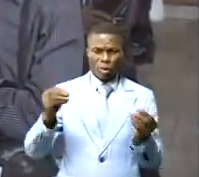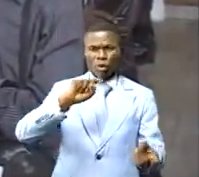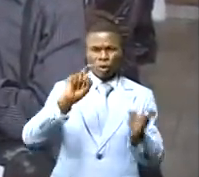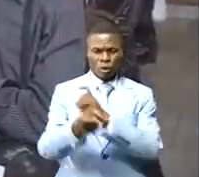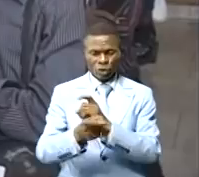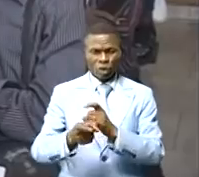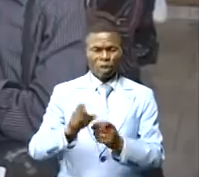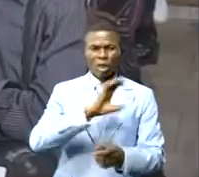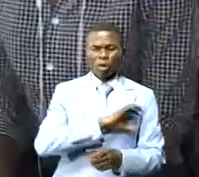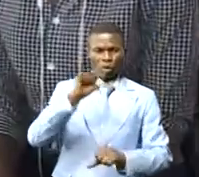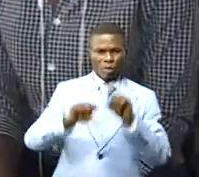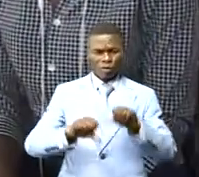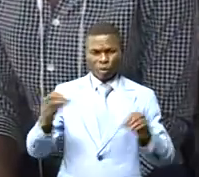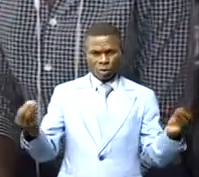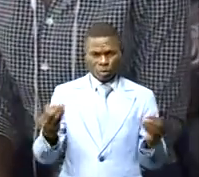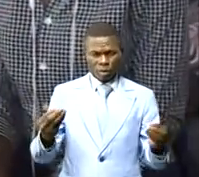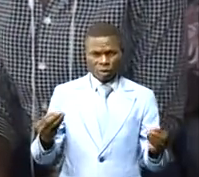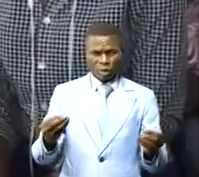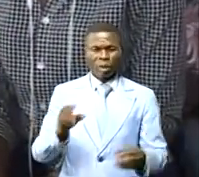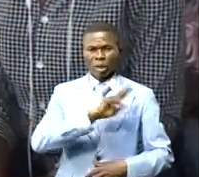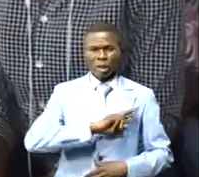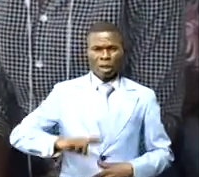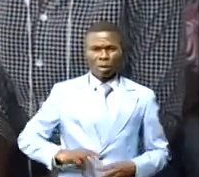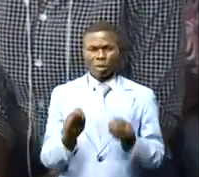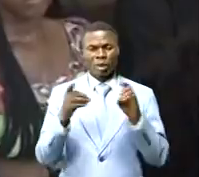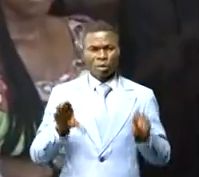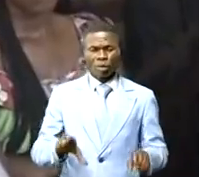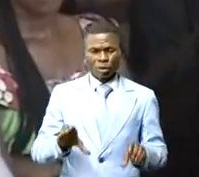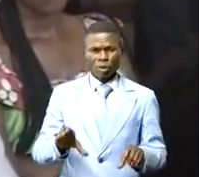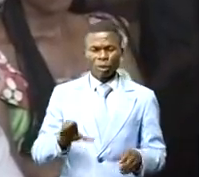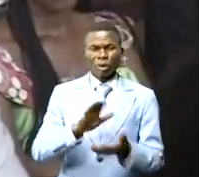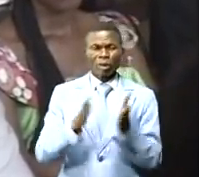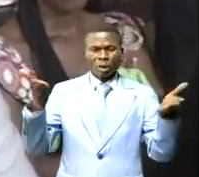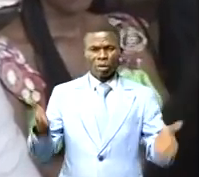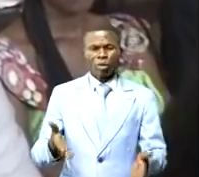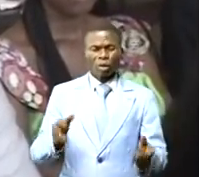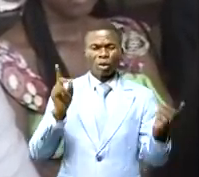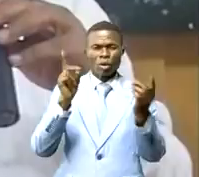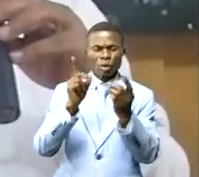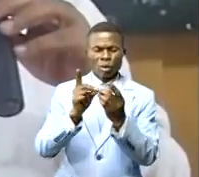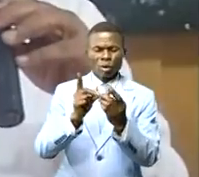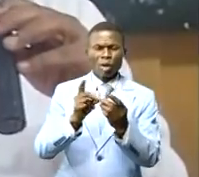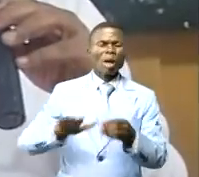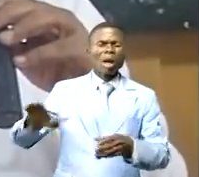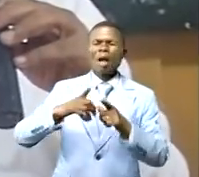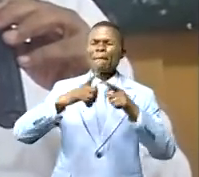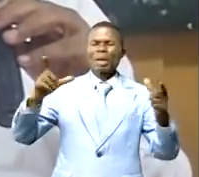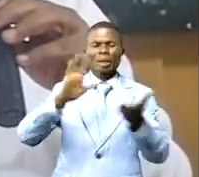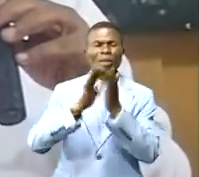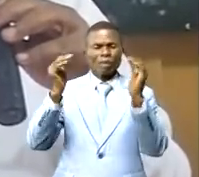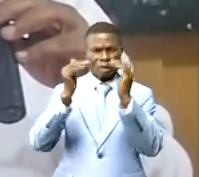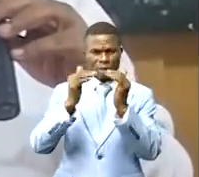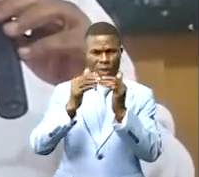la tendance. Ce qui fera à ce que la République démocratique du Congo soit présente au rendez-vous des grandes nations du monde.